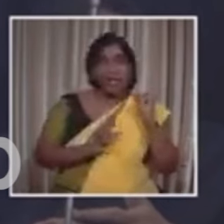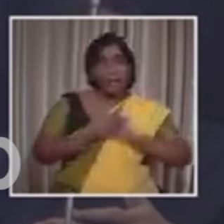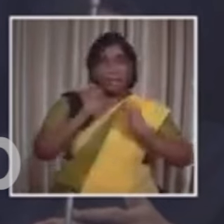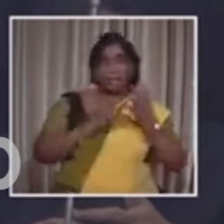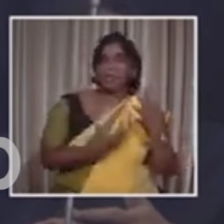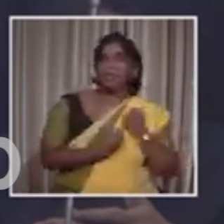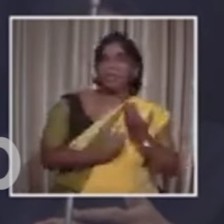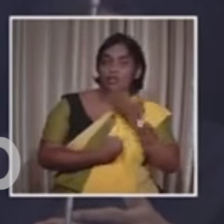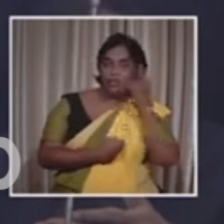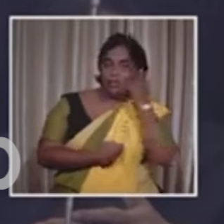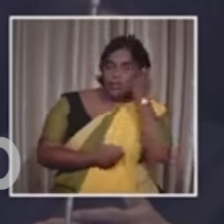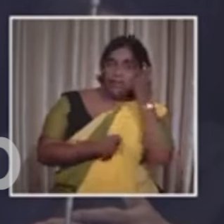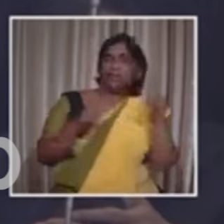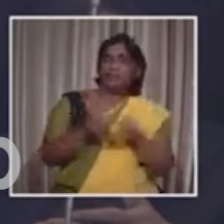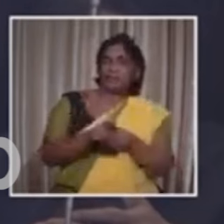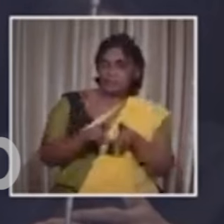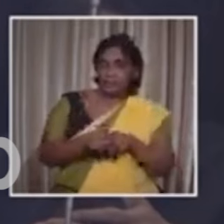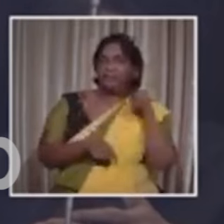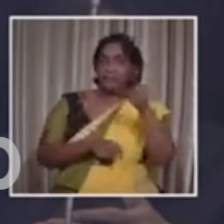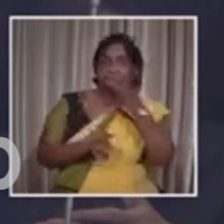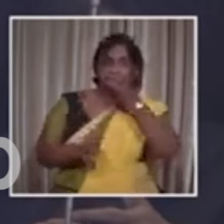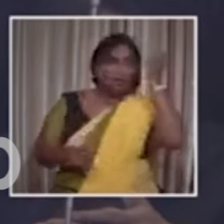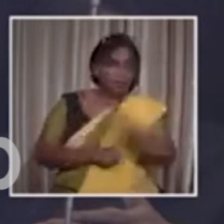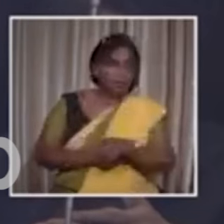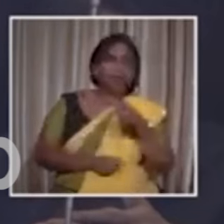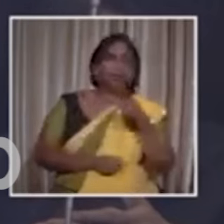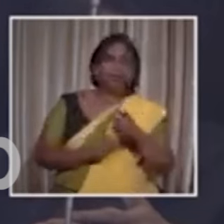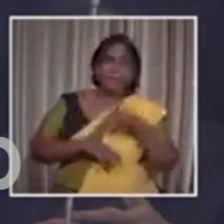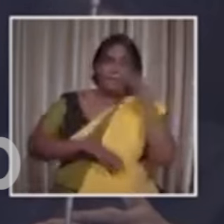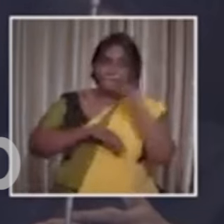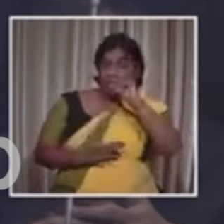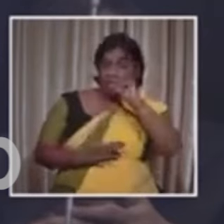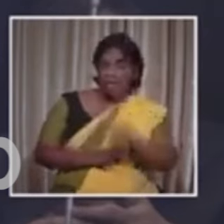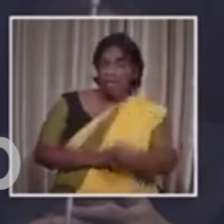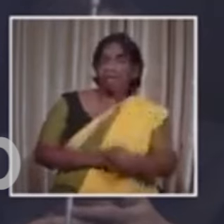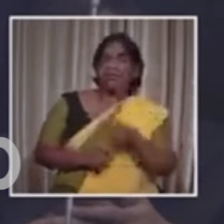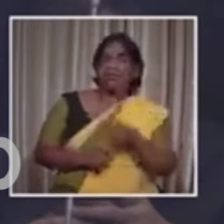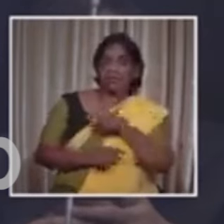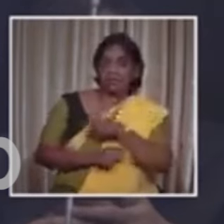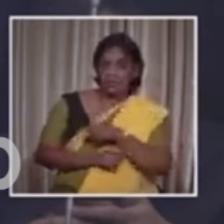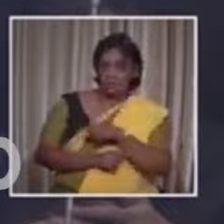කියන උපකල්පනය මත තමයි මේ බෝම්බ ප්‍රහාරය සැලසුම් කරපු අය සැලසුම් කරේ.